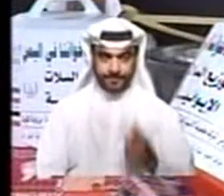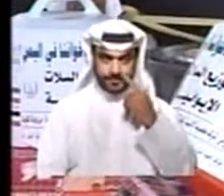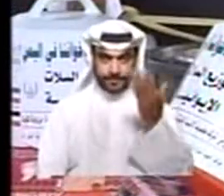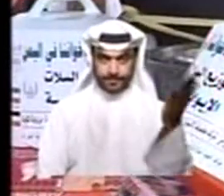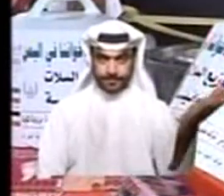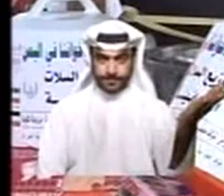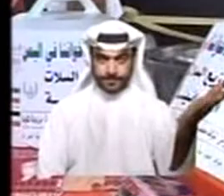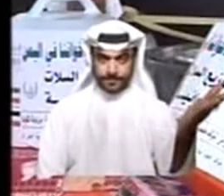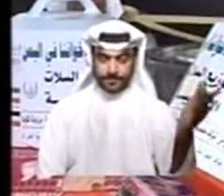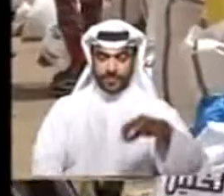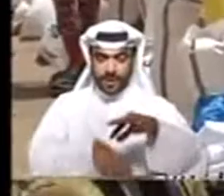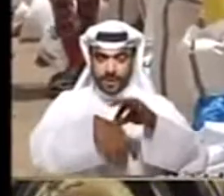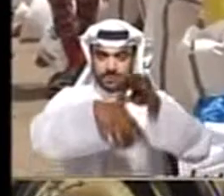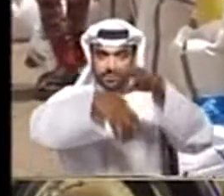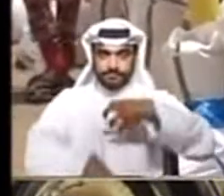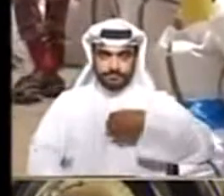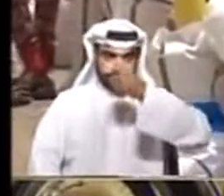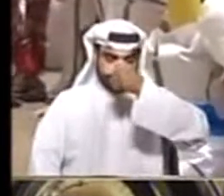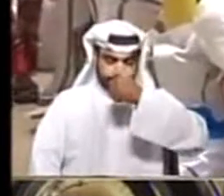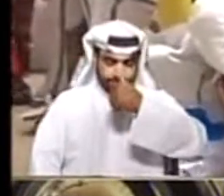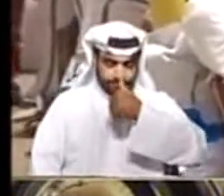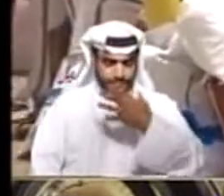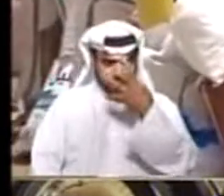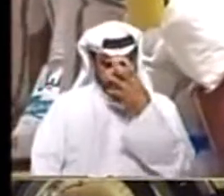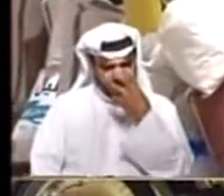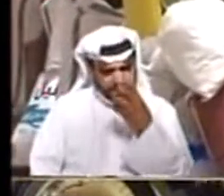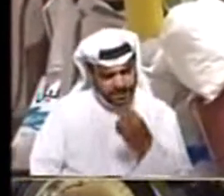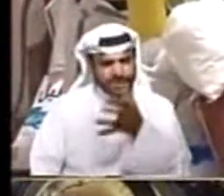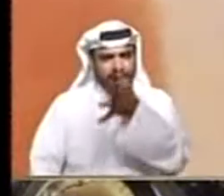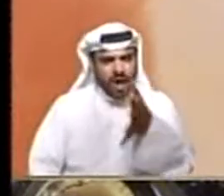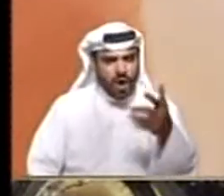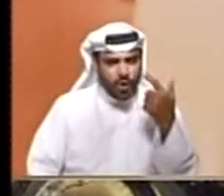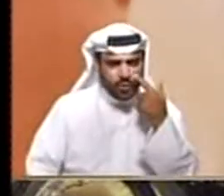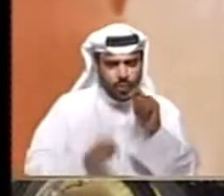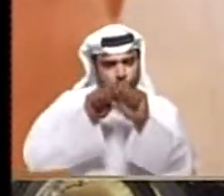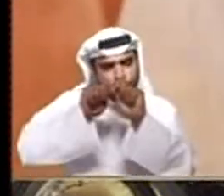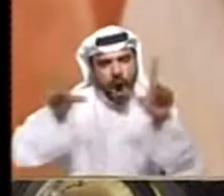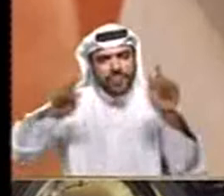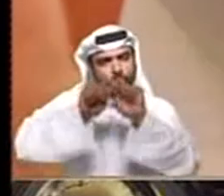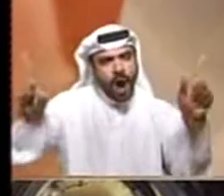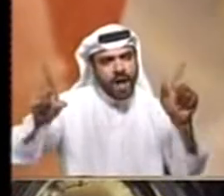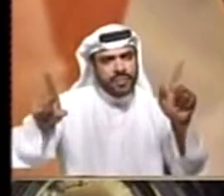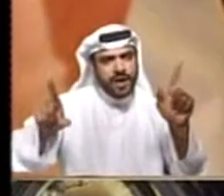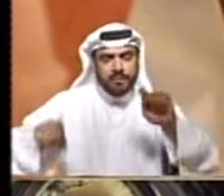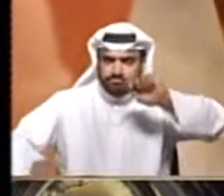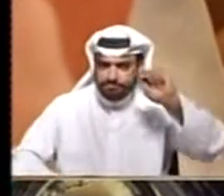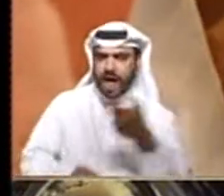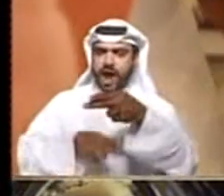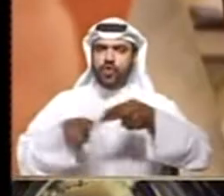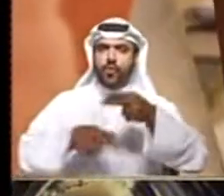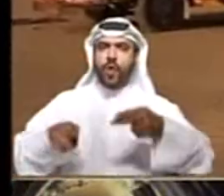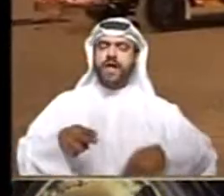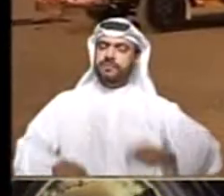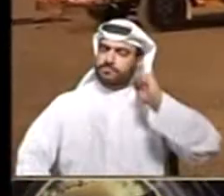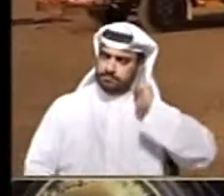هذه الصور الإنسانية والوجوه البائسة للأطفال كانت كفيلة بأن تتحرك لأجلها دولة